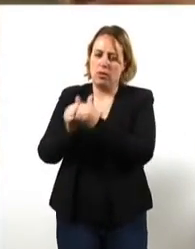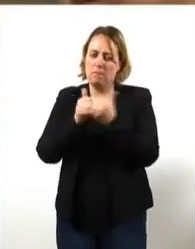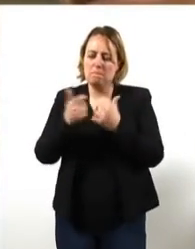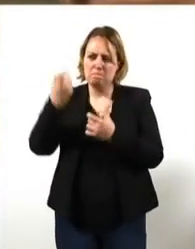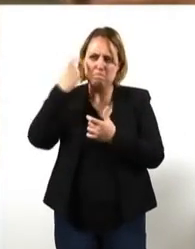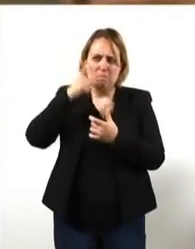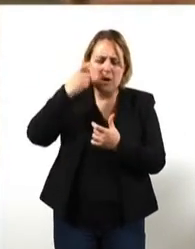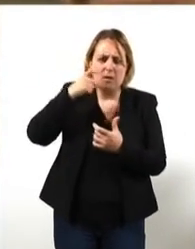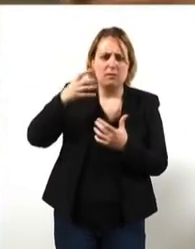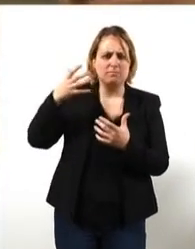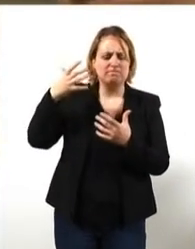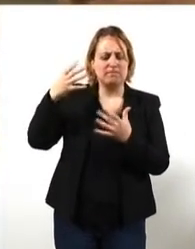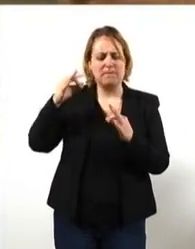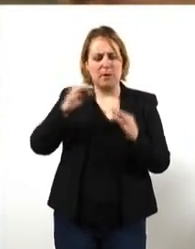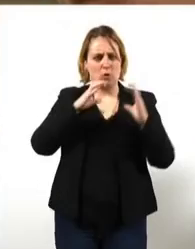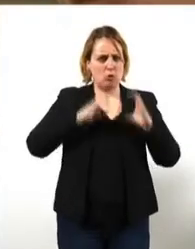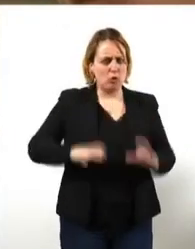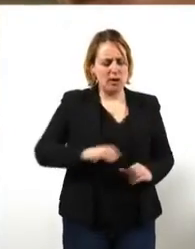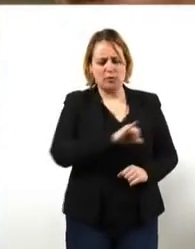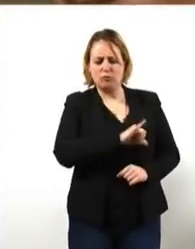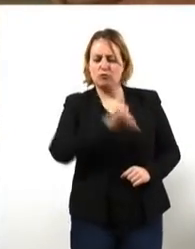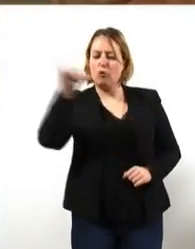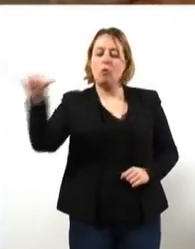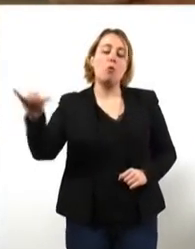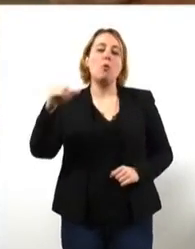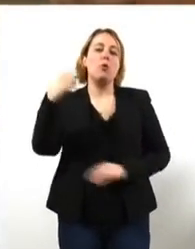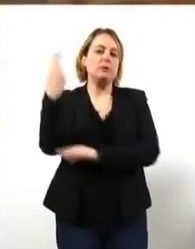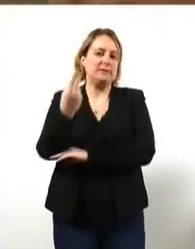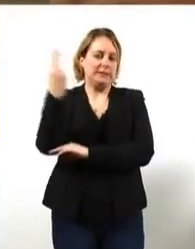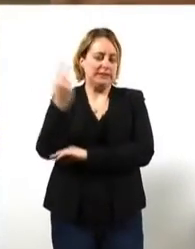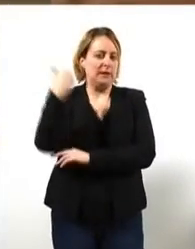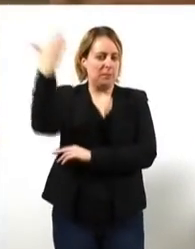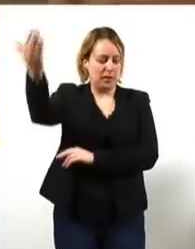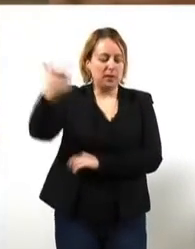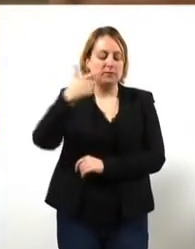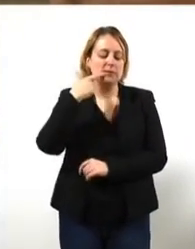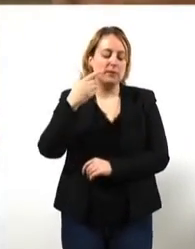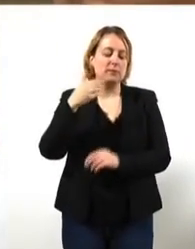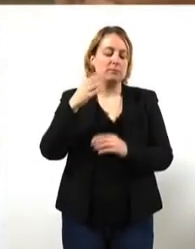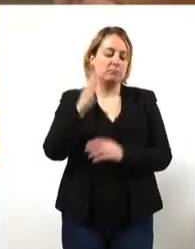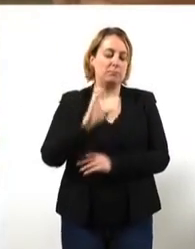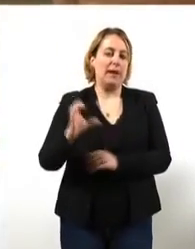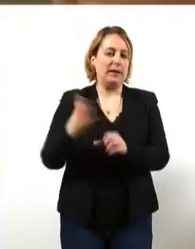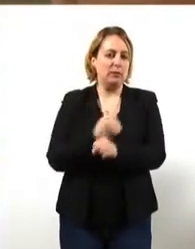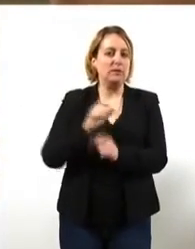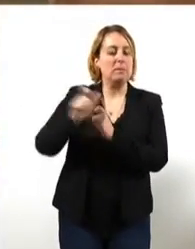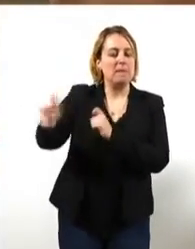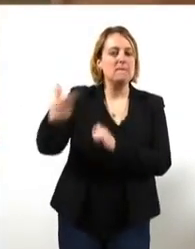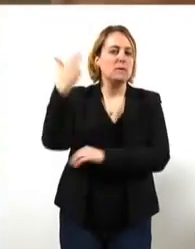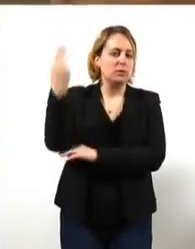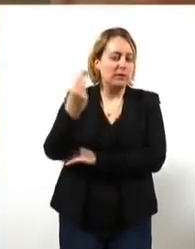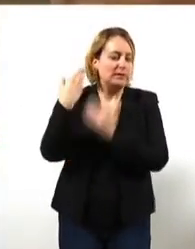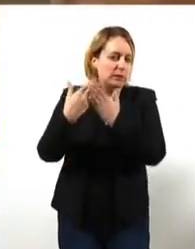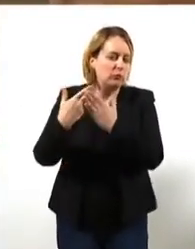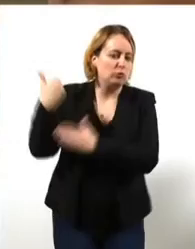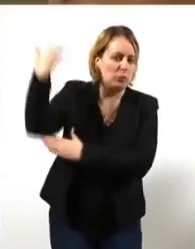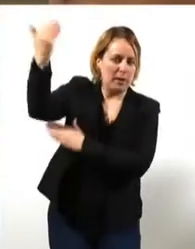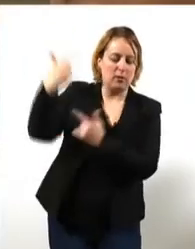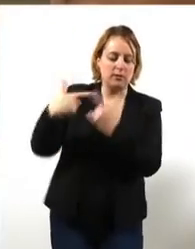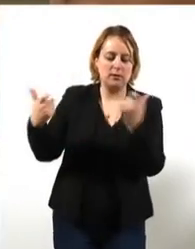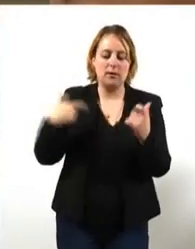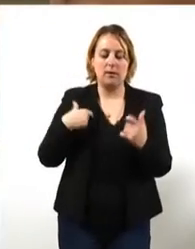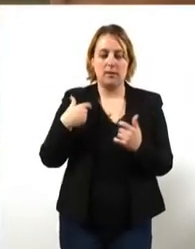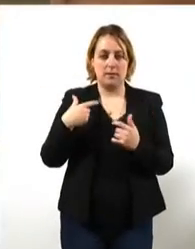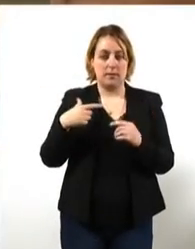un cheminement du collège jusqu'à post-bac, et donc après post-bac aussi dessus, puisqu'on parle beaucoup des questions universitaires, mais notamment sur